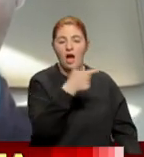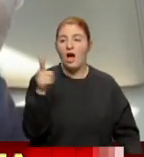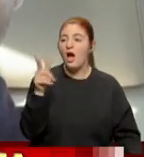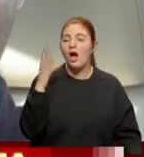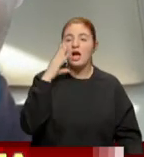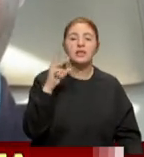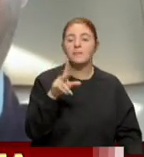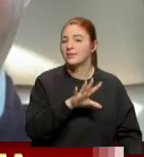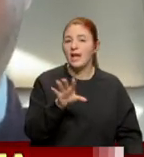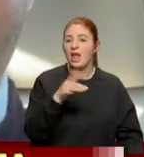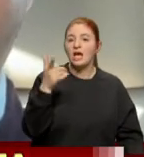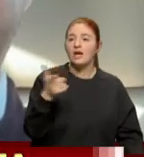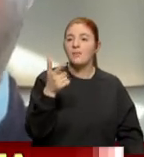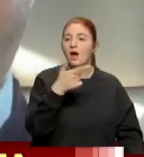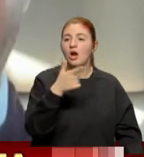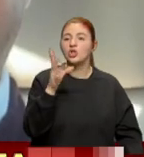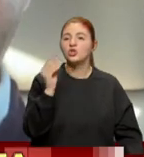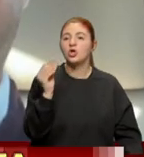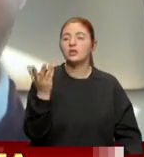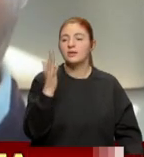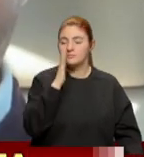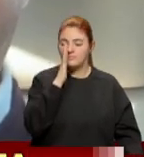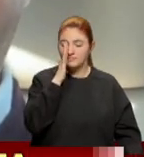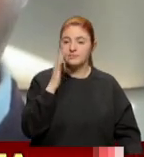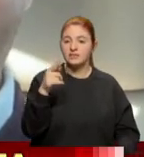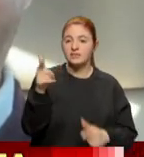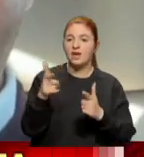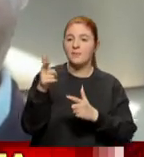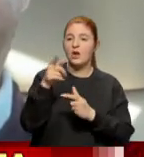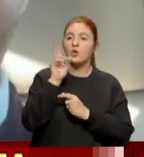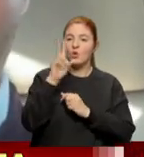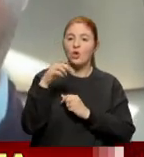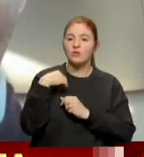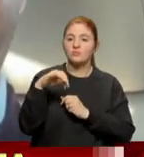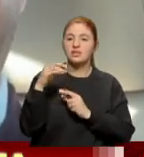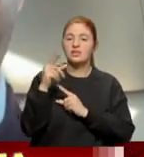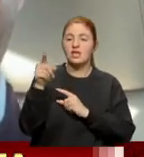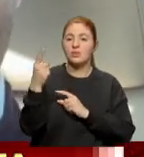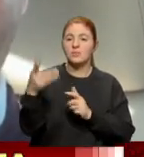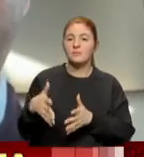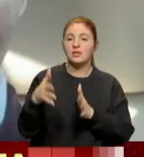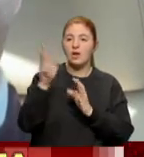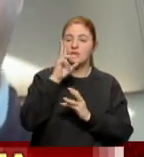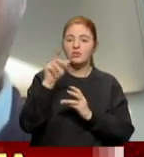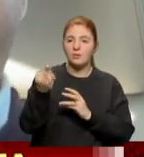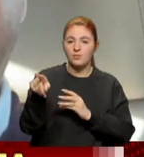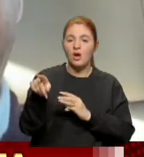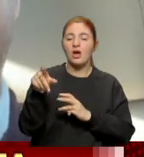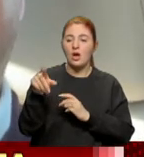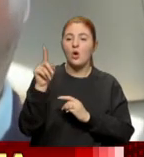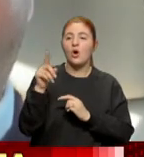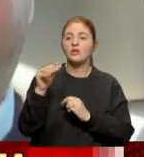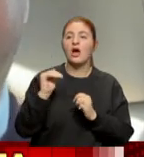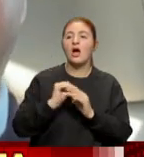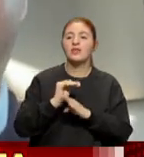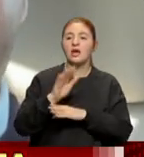da anlaşılabilecek gibi değil. Kamera kadrajları çok dar. Şu anda sizin kamera kadrajınızı görüyorum. İskenderun'daki bir binayı gösteriyor. Oradan